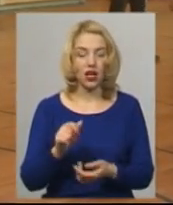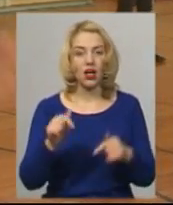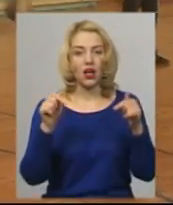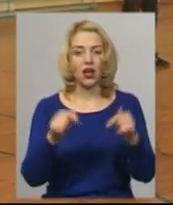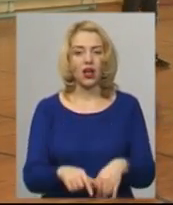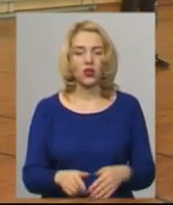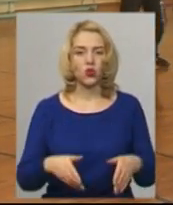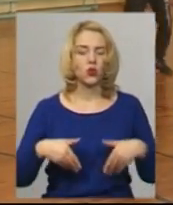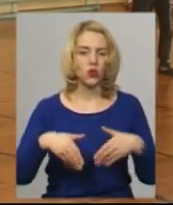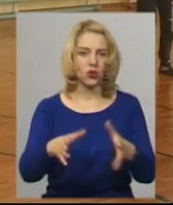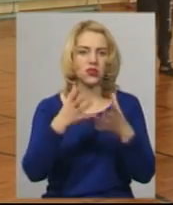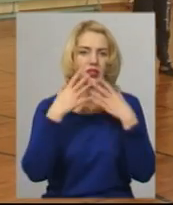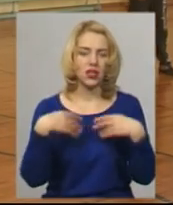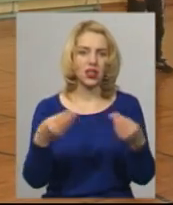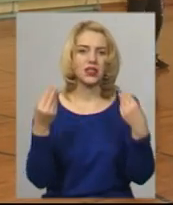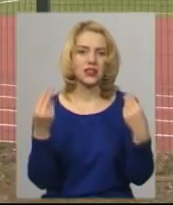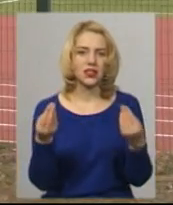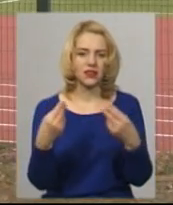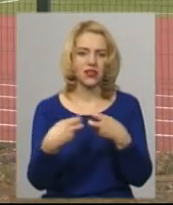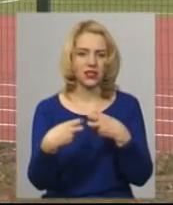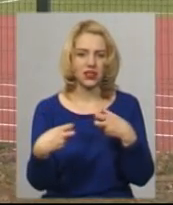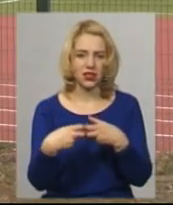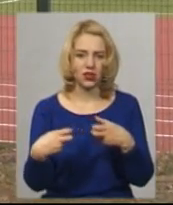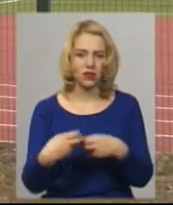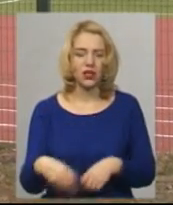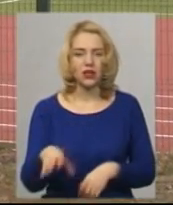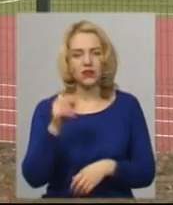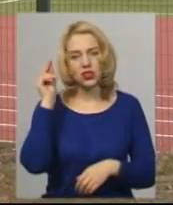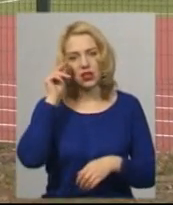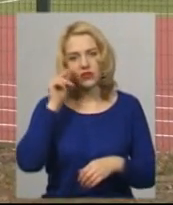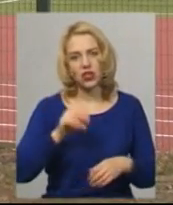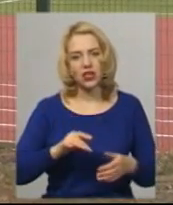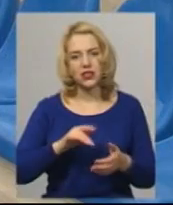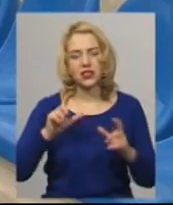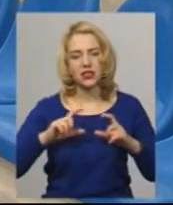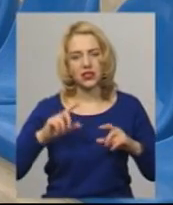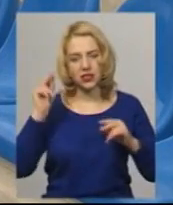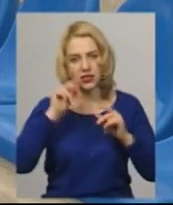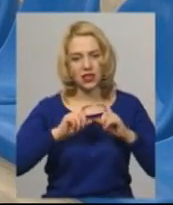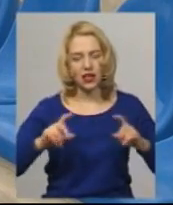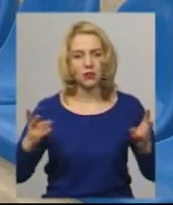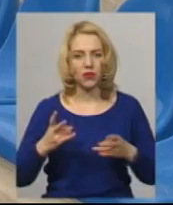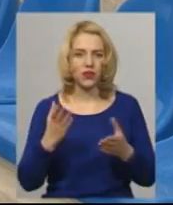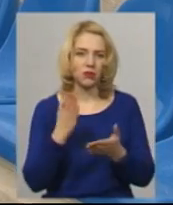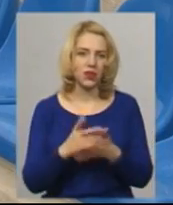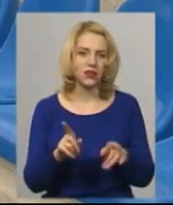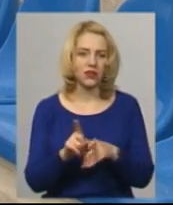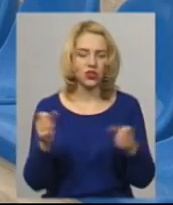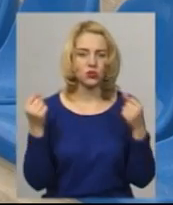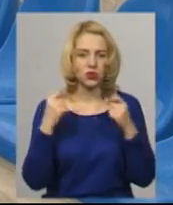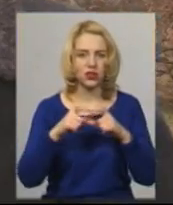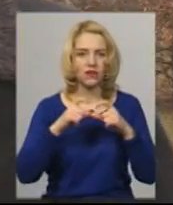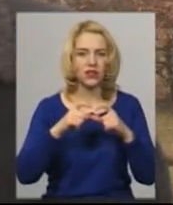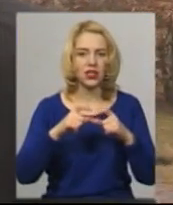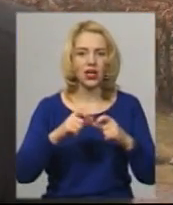та доріжки красиві, резинові. Усі навчальні заклади повинні мати такі спортивні комплекси, каже директор департаменту освіти і